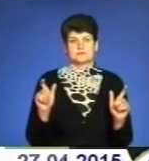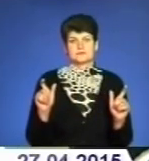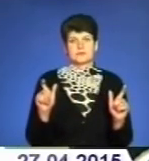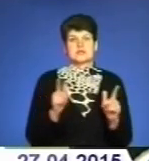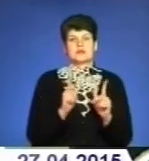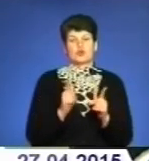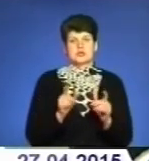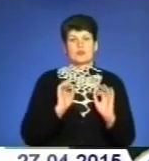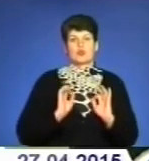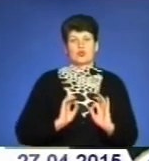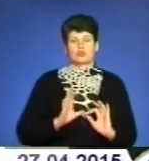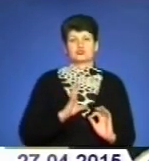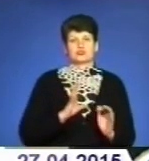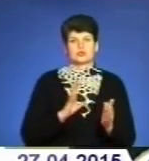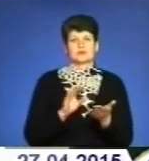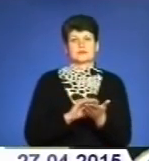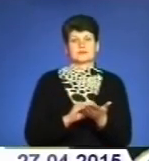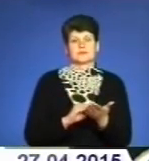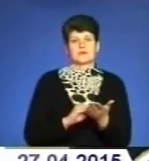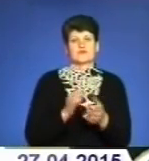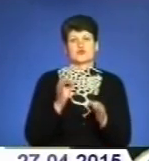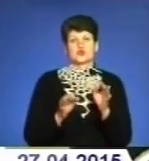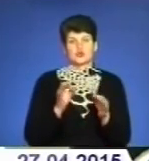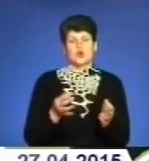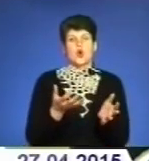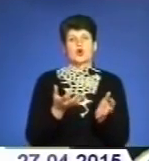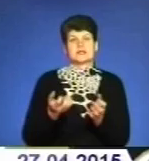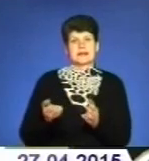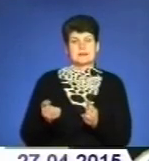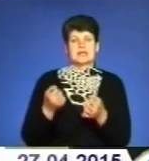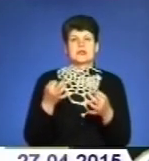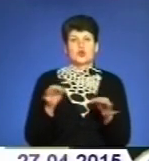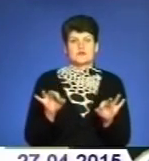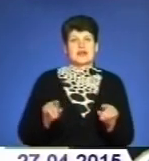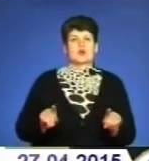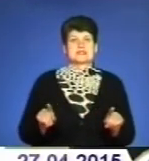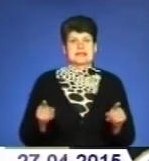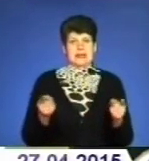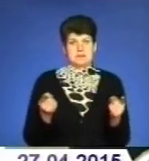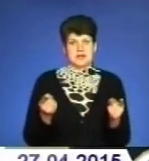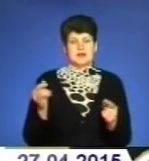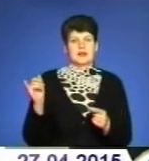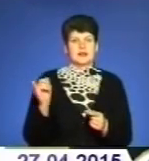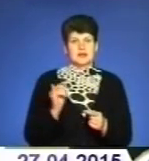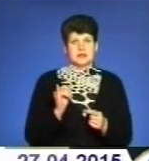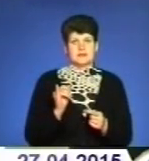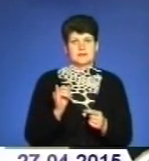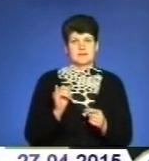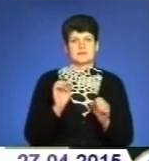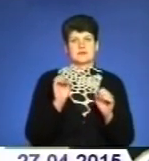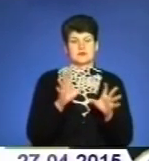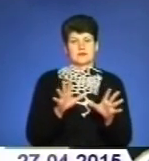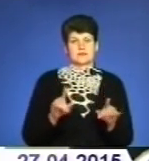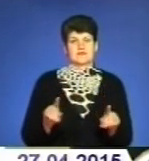погодженням з прокурором було звернулися в суд, отримали дозвіл на його затримання і доставку в суд